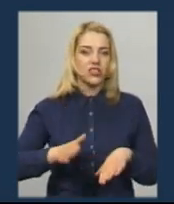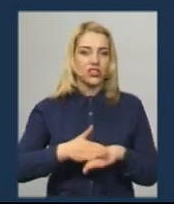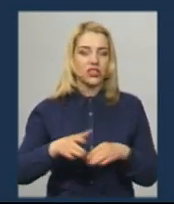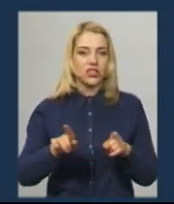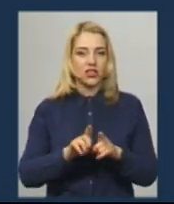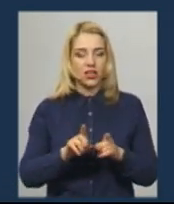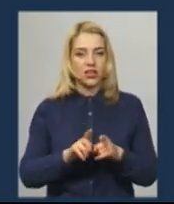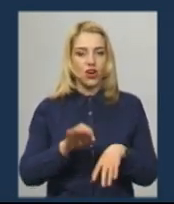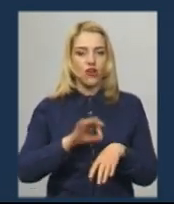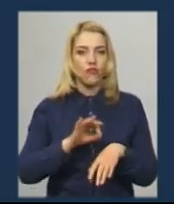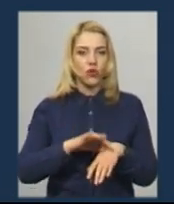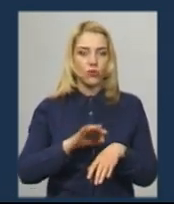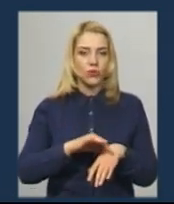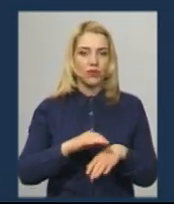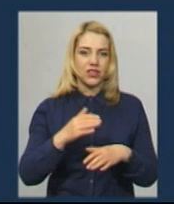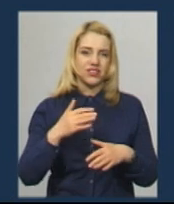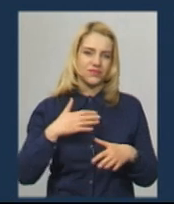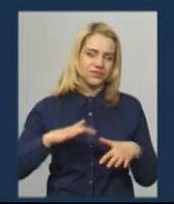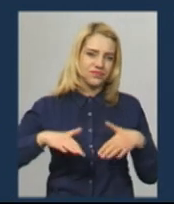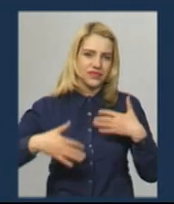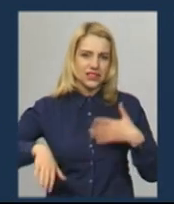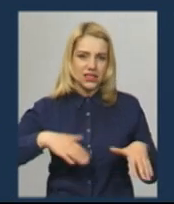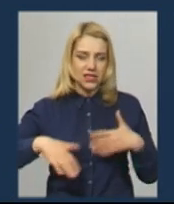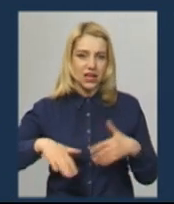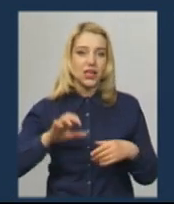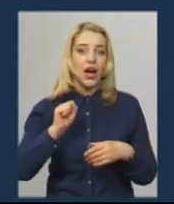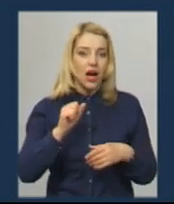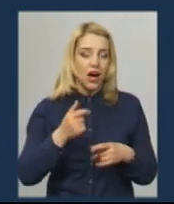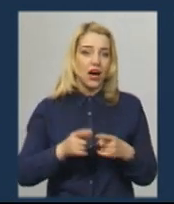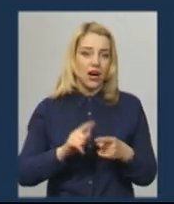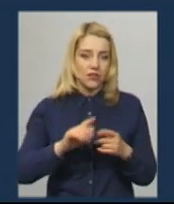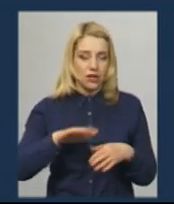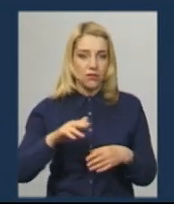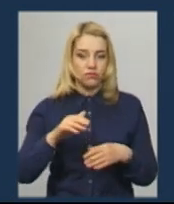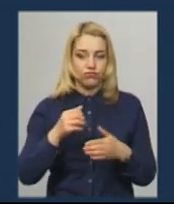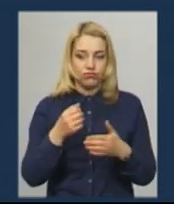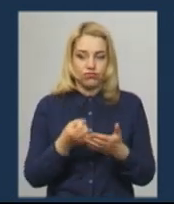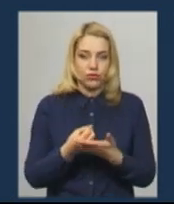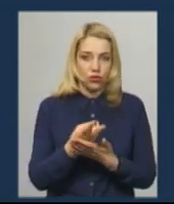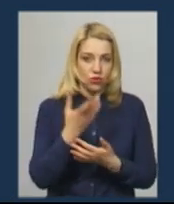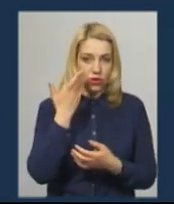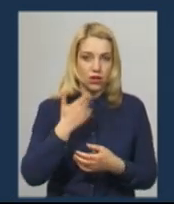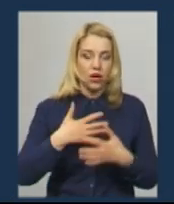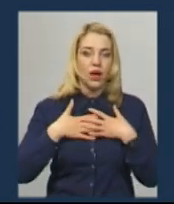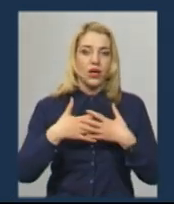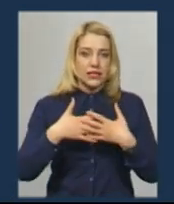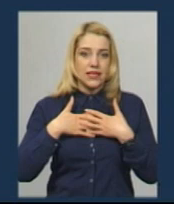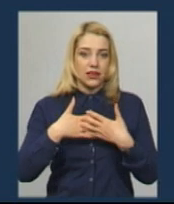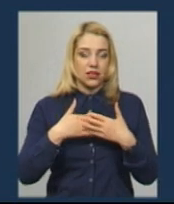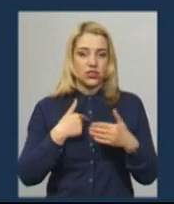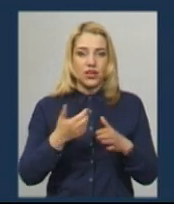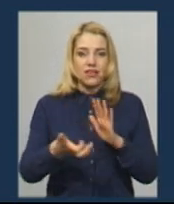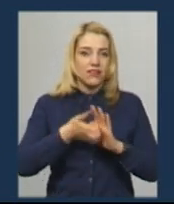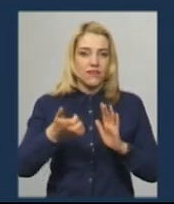хворобливий стан. А вже безпосередньо за дві доби до госпіталізації почалася задишка. Тобто мені стало